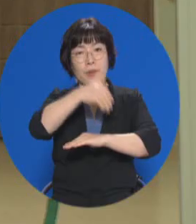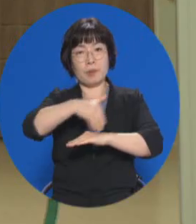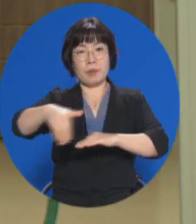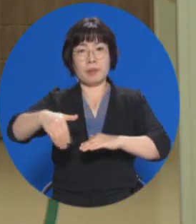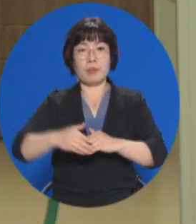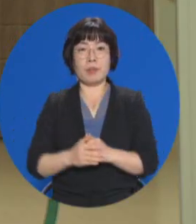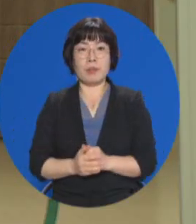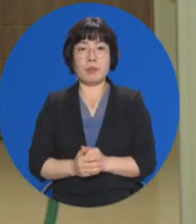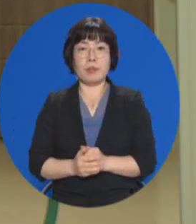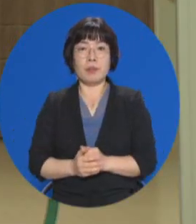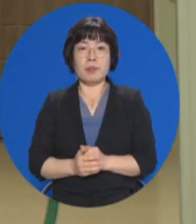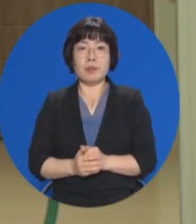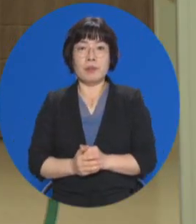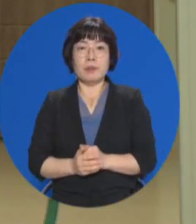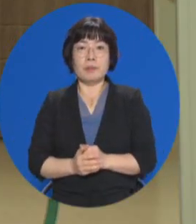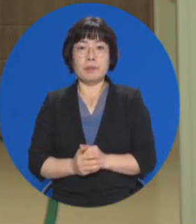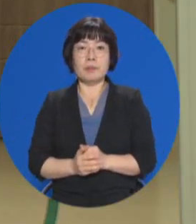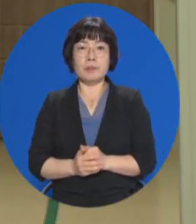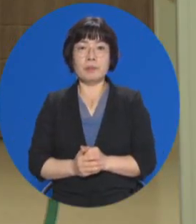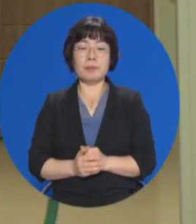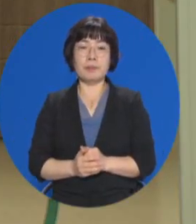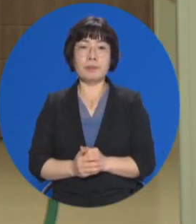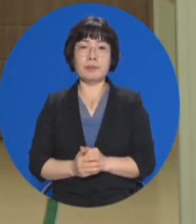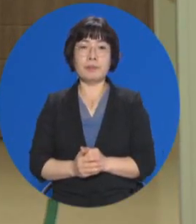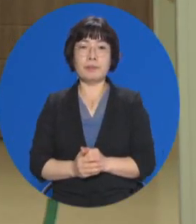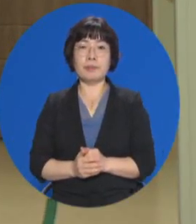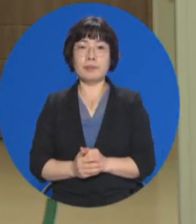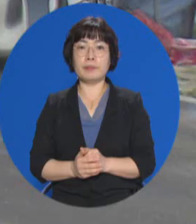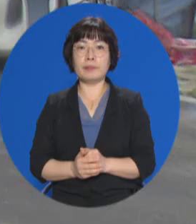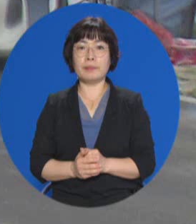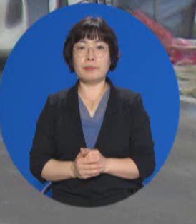했습니다. MBC 뉴스 문형철입니다.